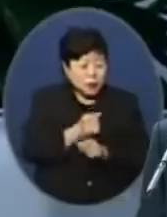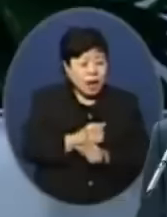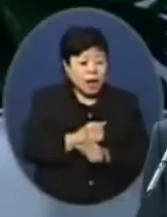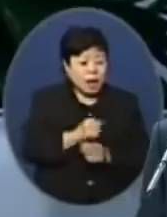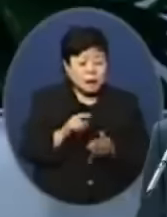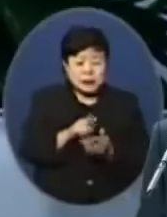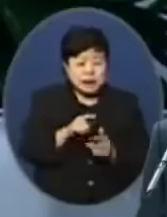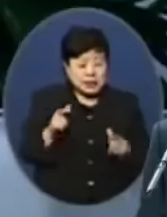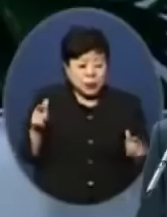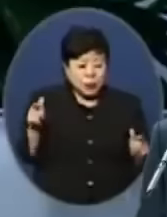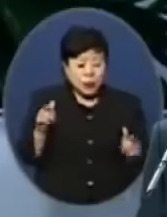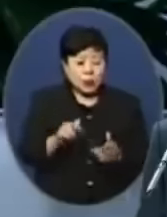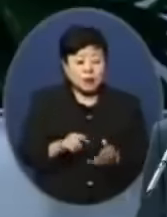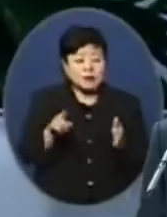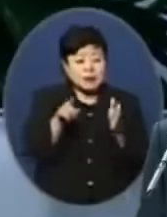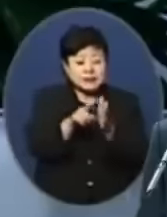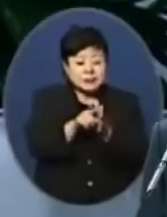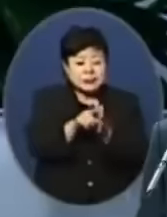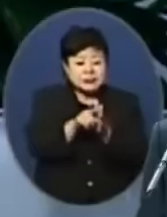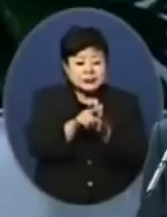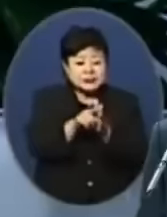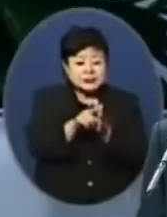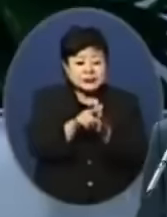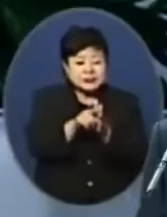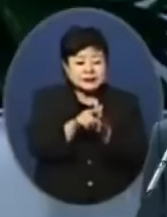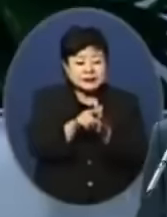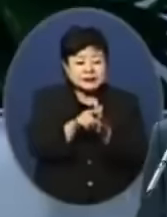과학적인 것도 믿음이 아닌 것입니다. 믿음은